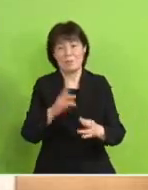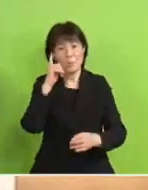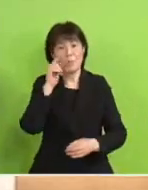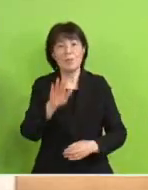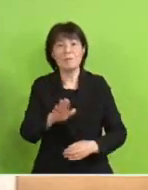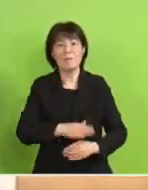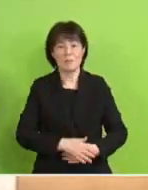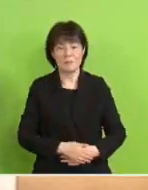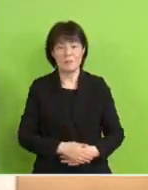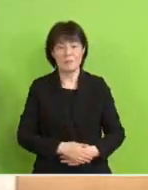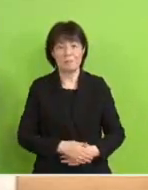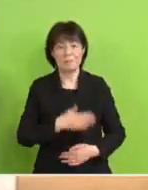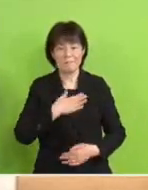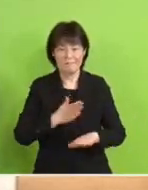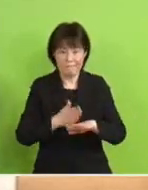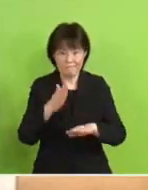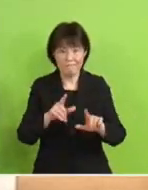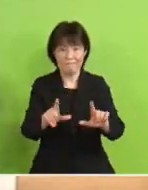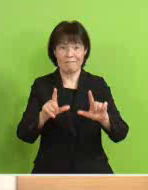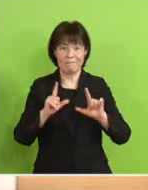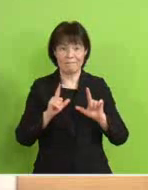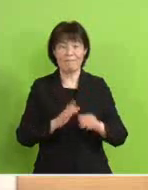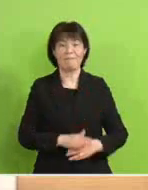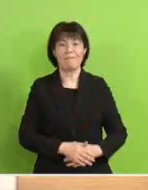。 ありがとうございます。